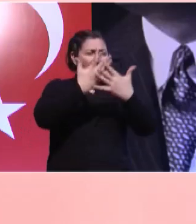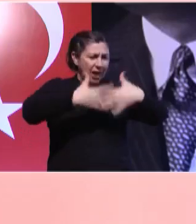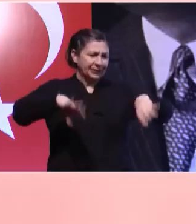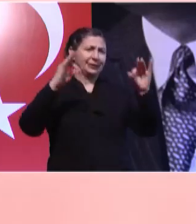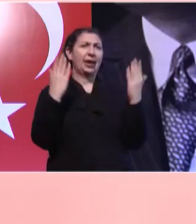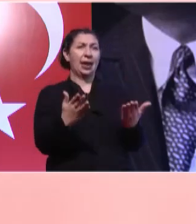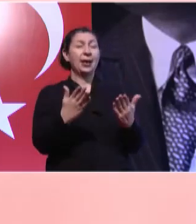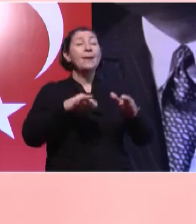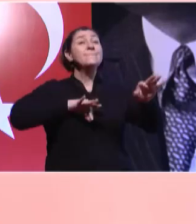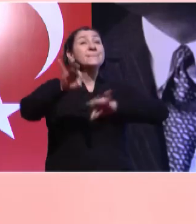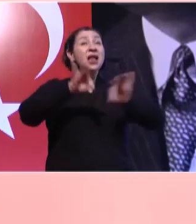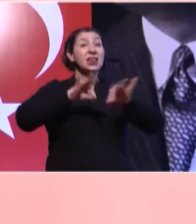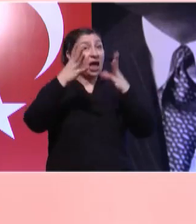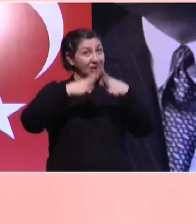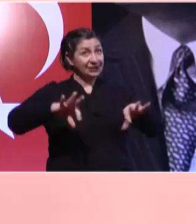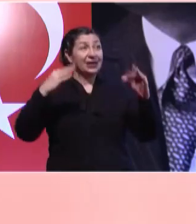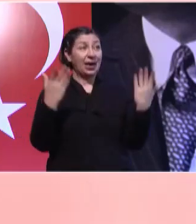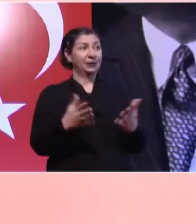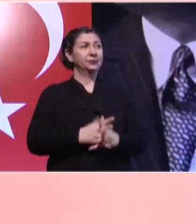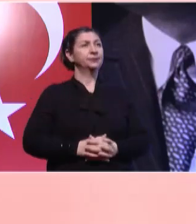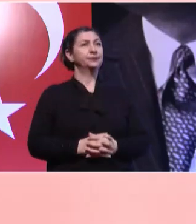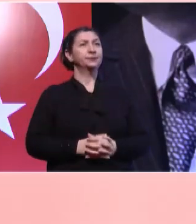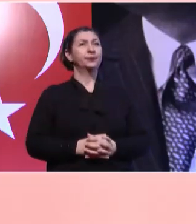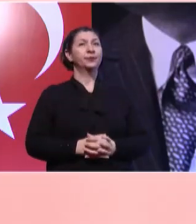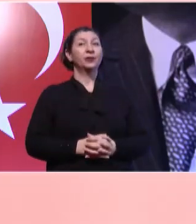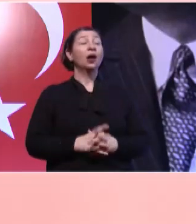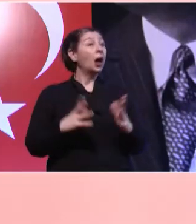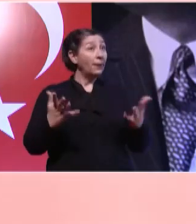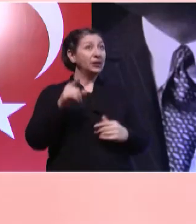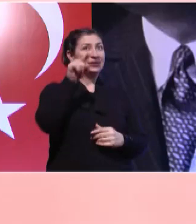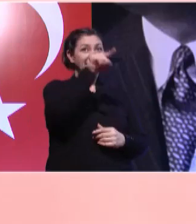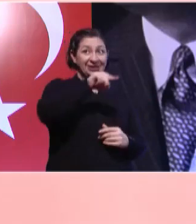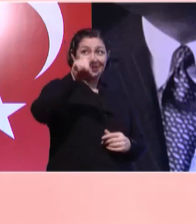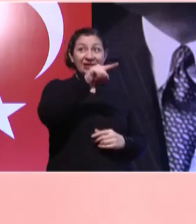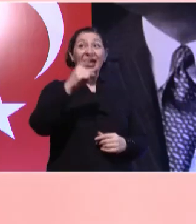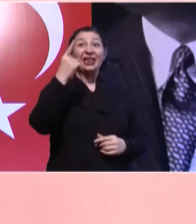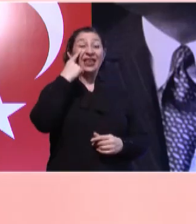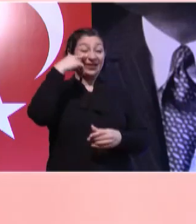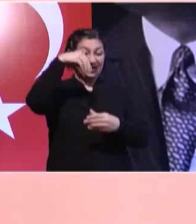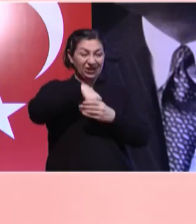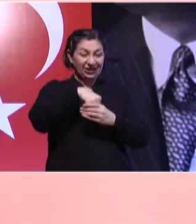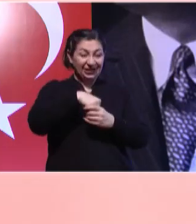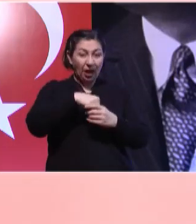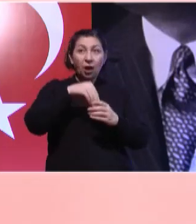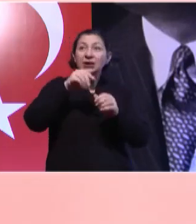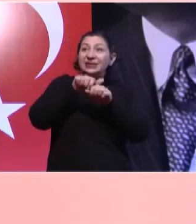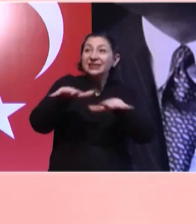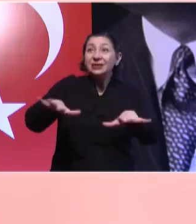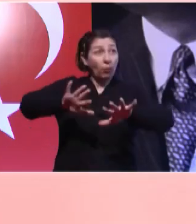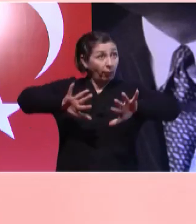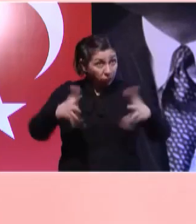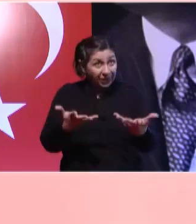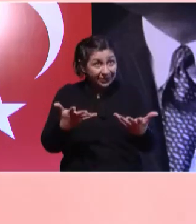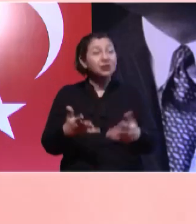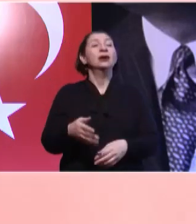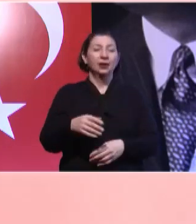hazırlarlar. Planları hazırlarlar. Ama siz devletin içindeki liyakati bozarsanız